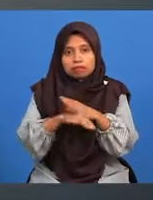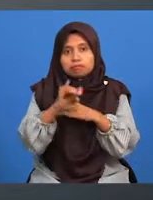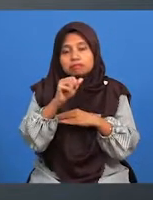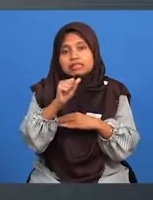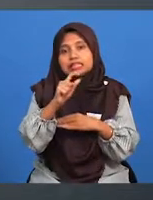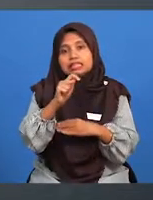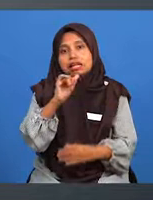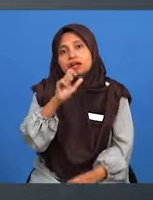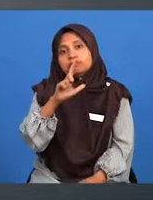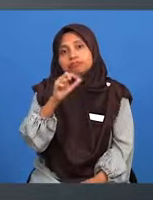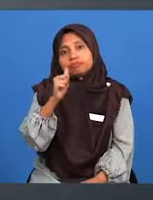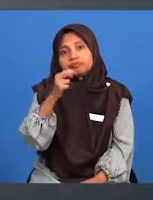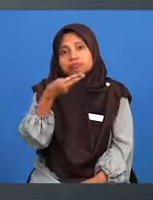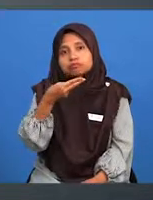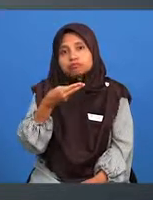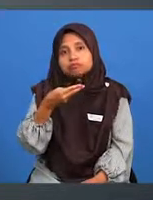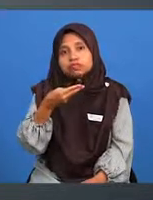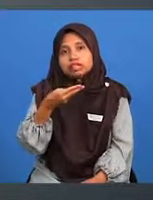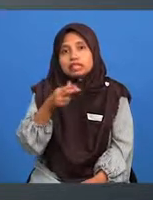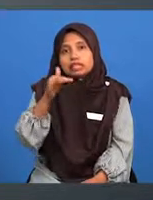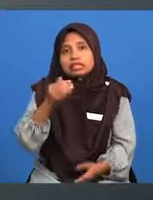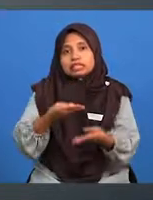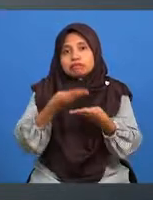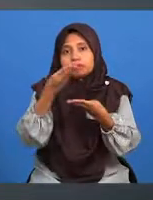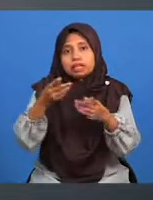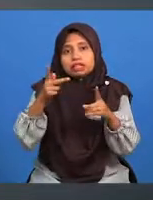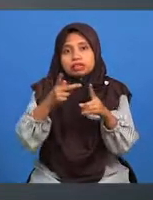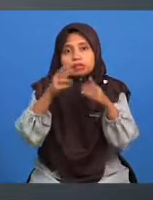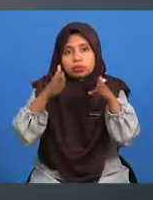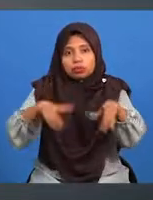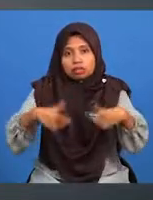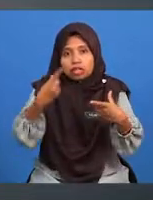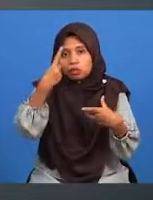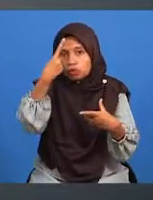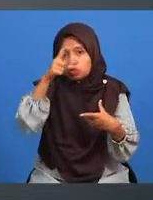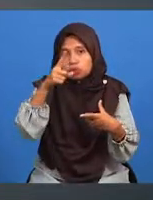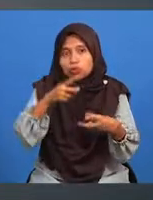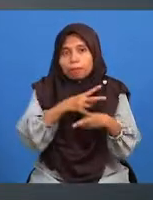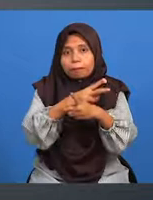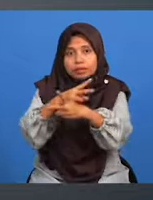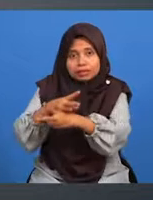pula bermaksud harta yang diserahkan kepada orang lain untuk